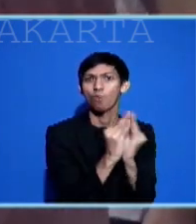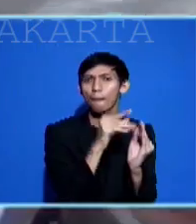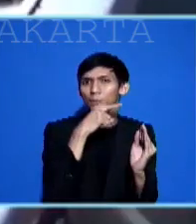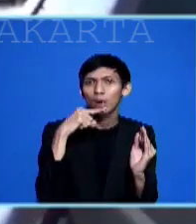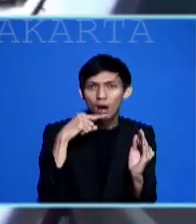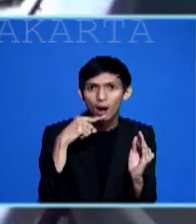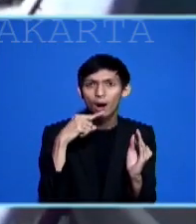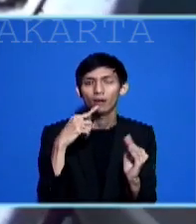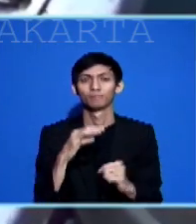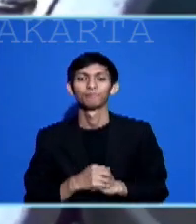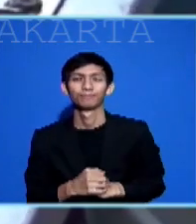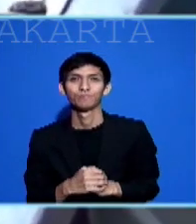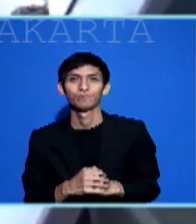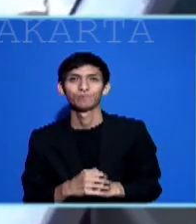Setiabudi TVRI Yogyakarta melaporkan